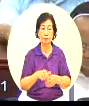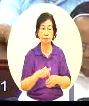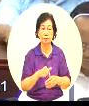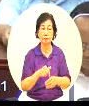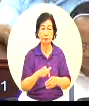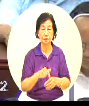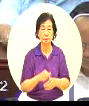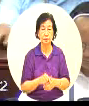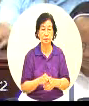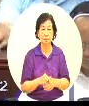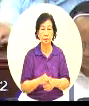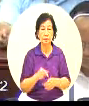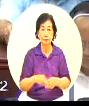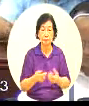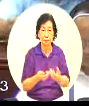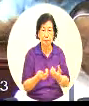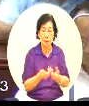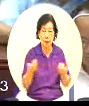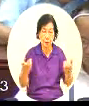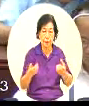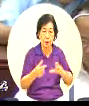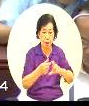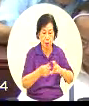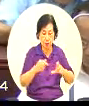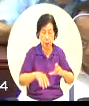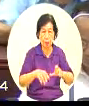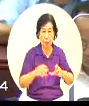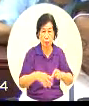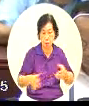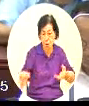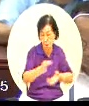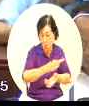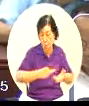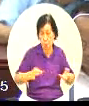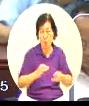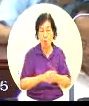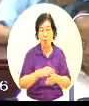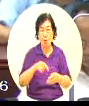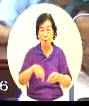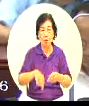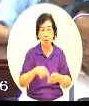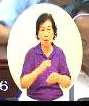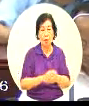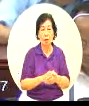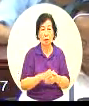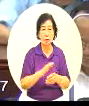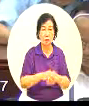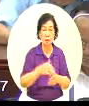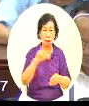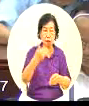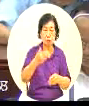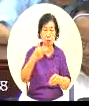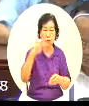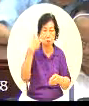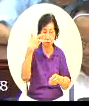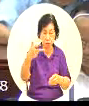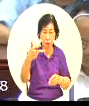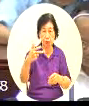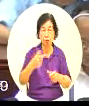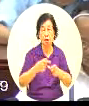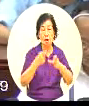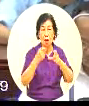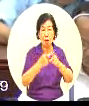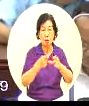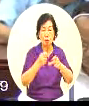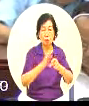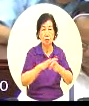这个区段征收区，因为这个所在总共有97公顷，伊在伫个大社社区的外围的农业区变更